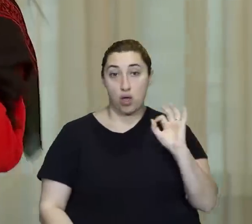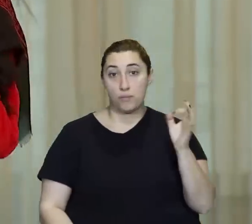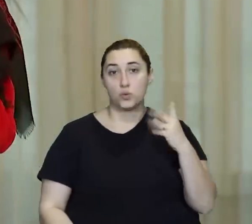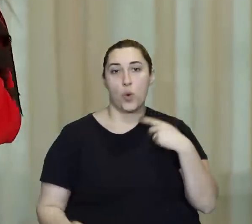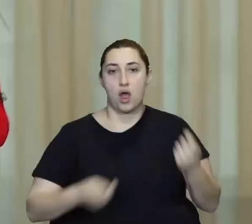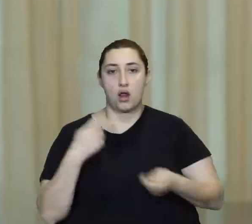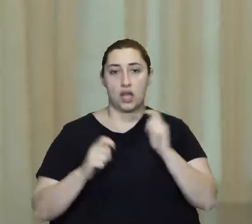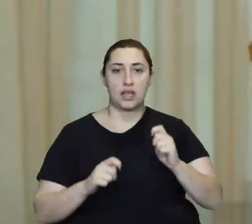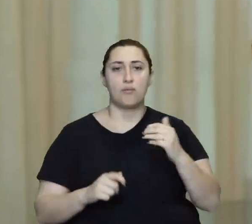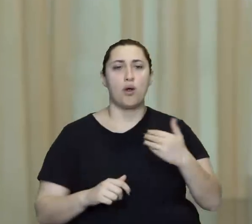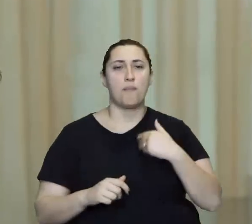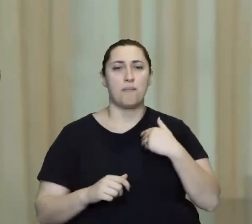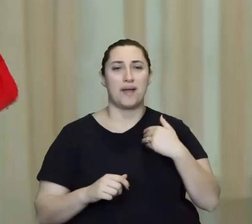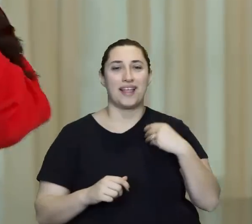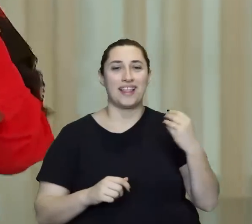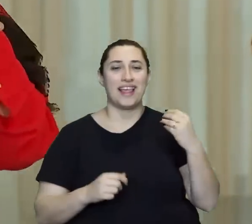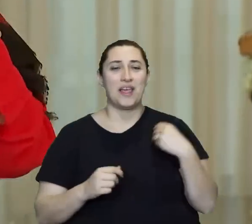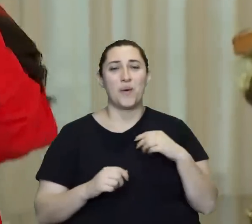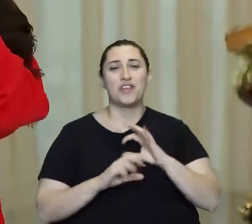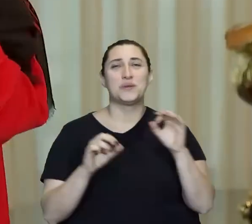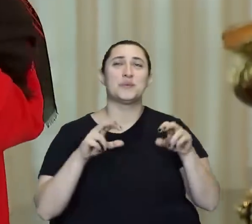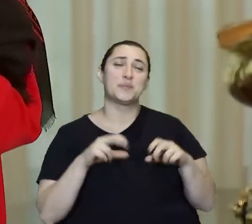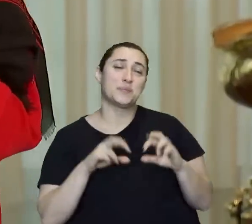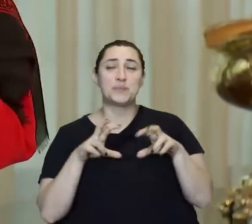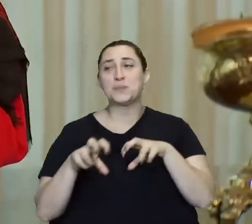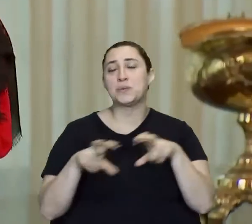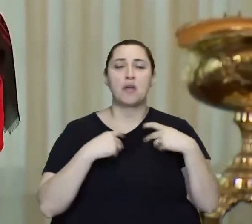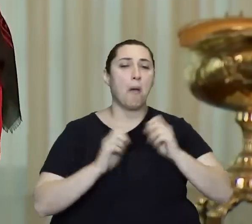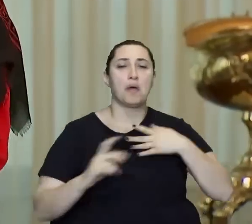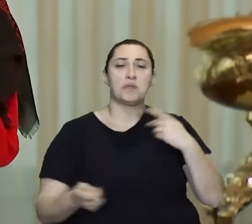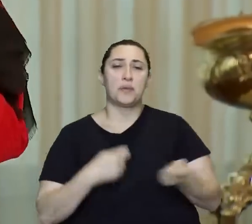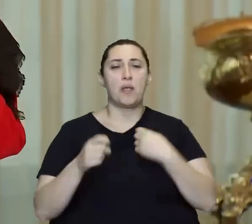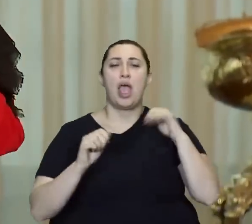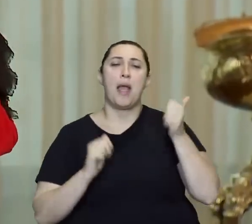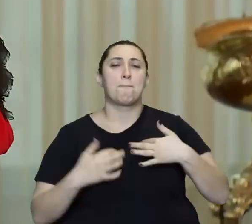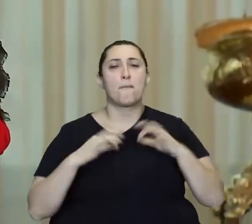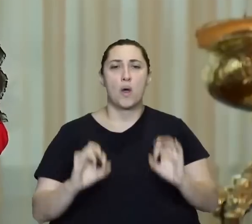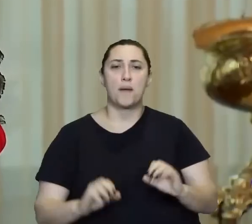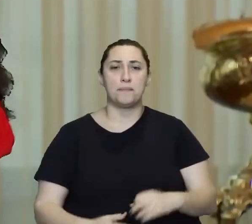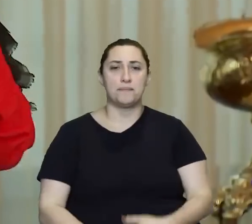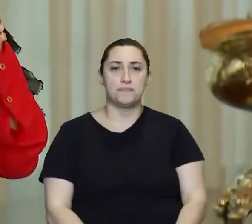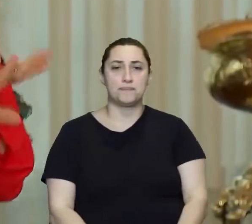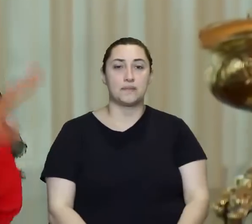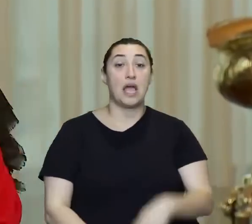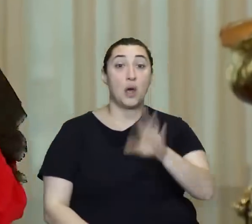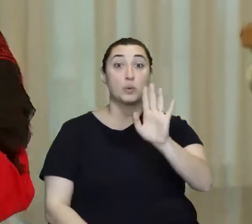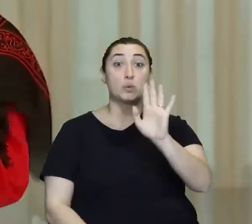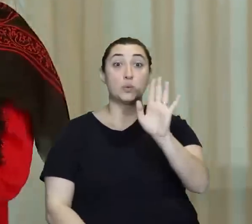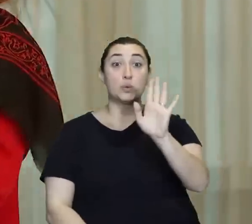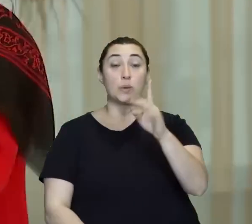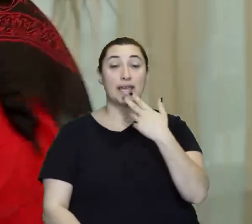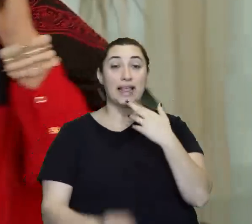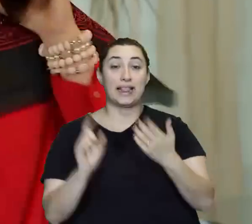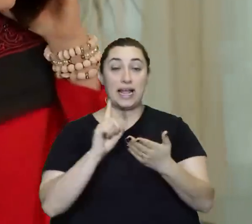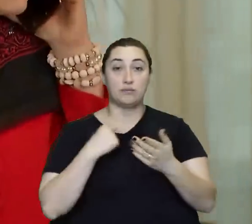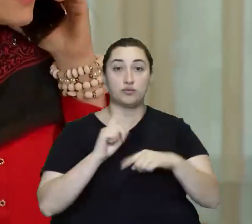çok hareketliyim. Ben zaten öyle yeni gelin gibi hayatta süzülüp oturamam ayol. Salonda ayaküstü konuşuyor. Ha, dur. Bir